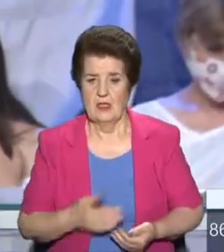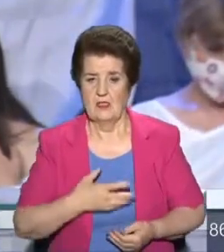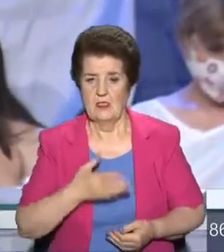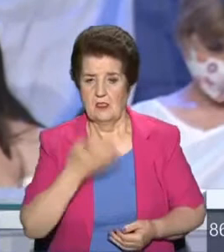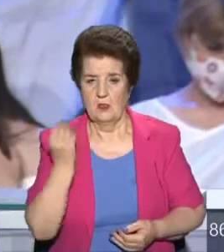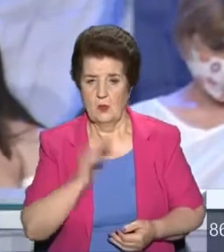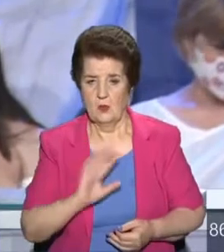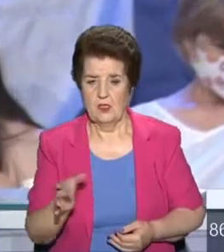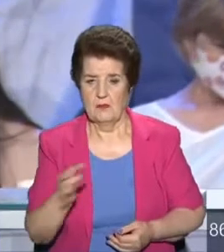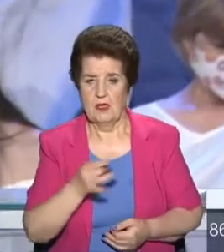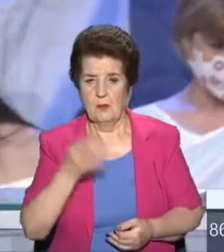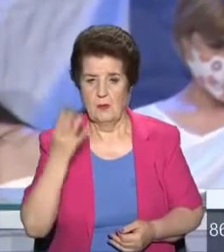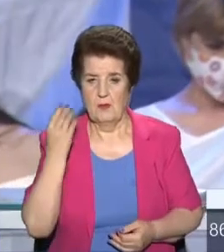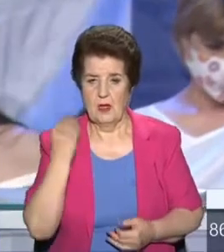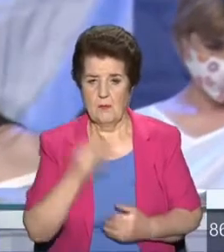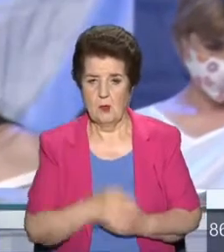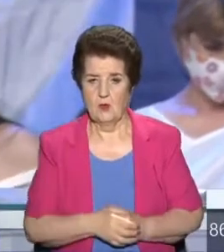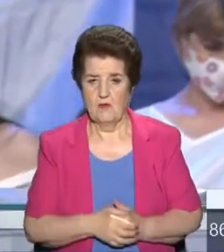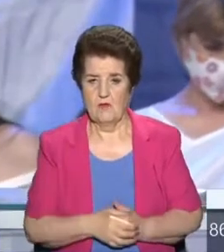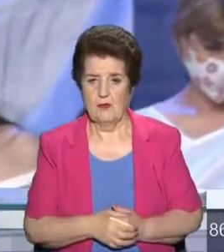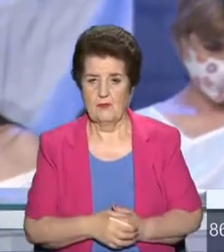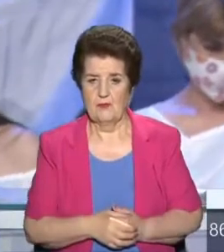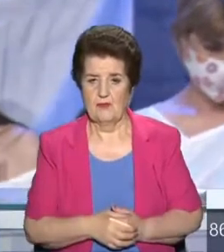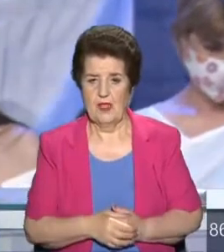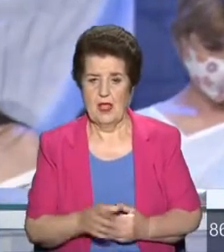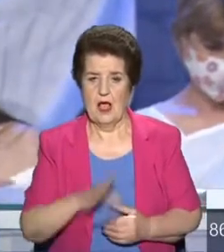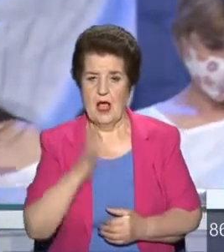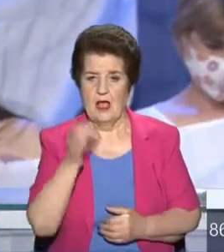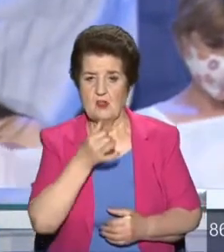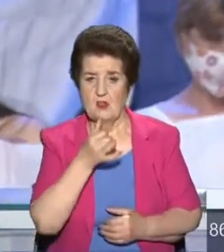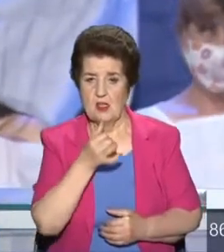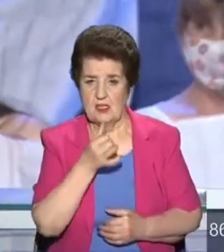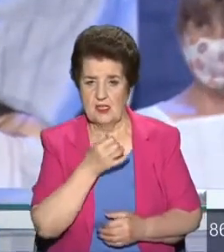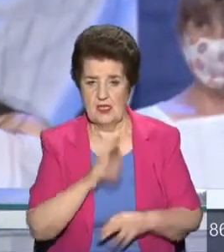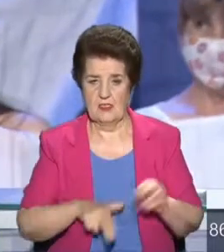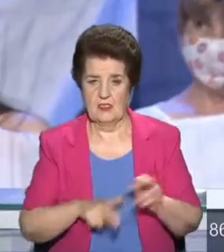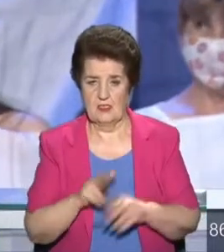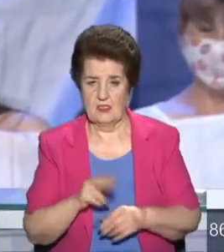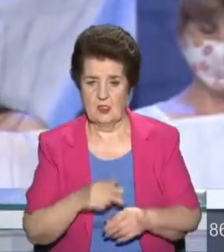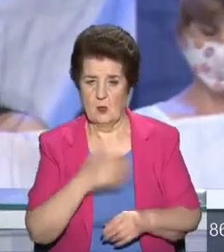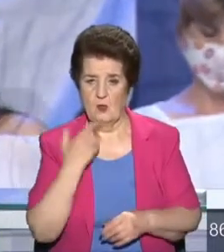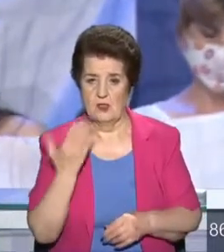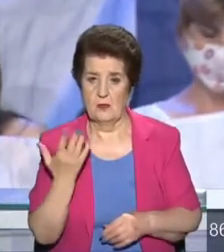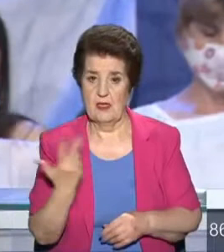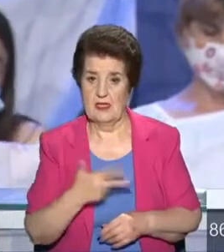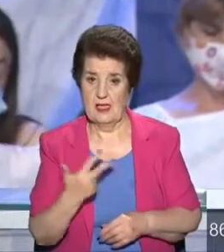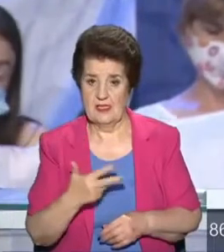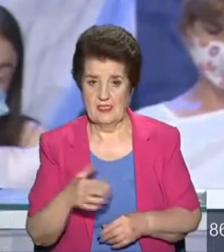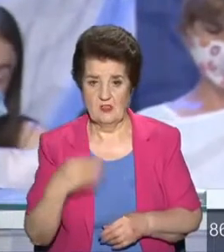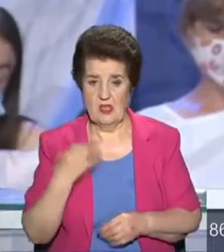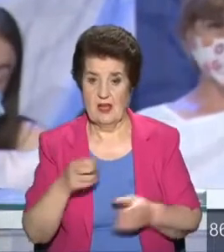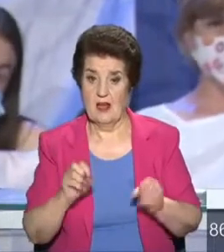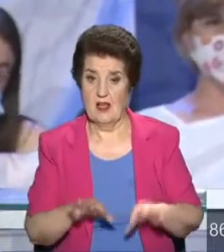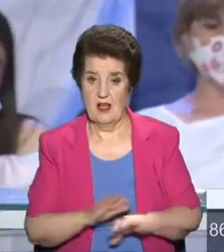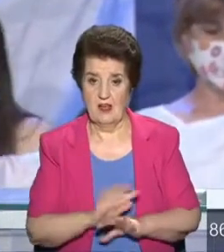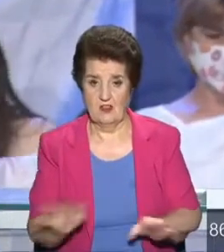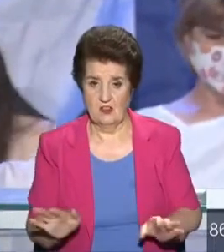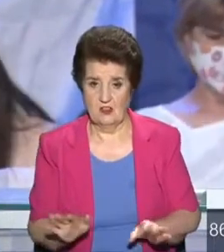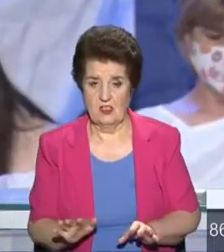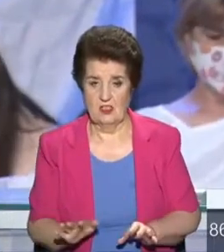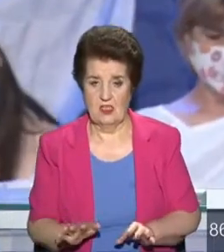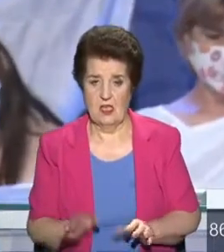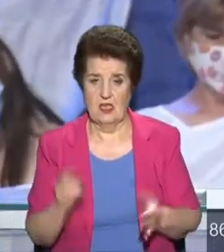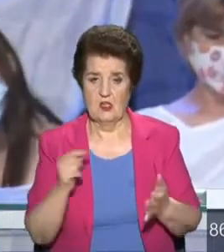că Republica Moldova a încercat să construiască un stat în ultimii 30 de ani și nu prea a reușit nu prea reușit nici din punct de